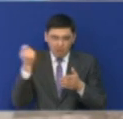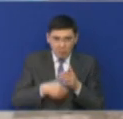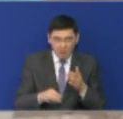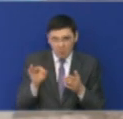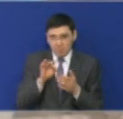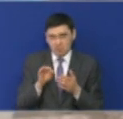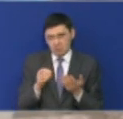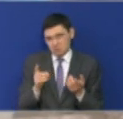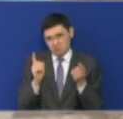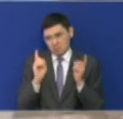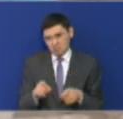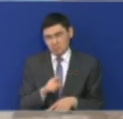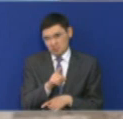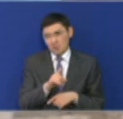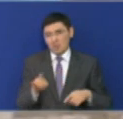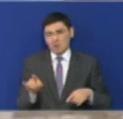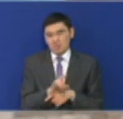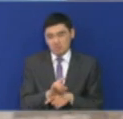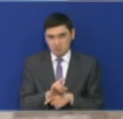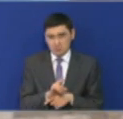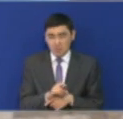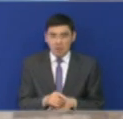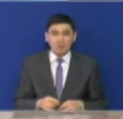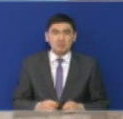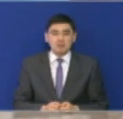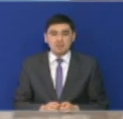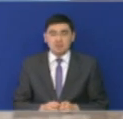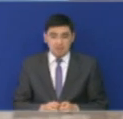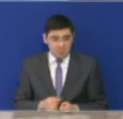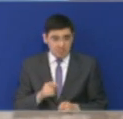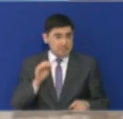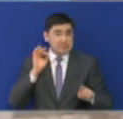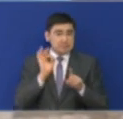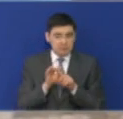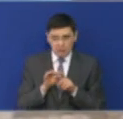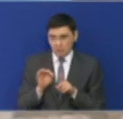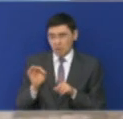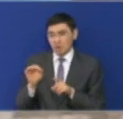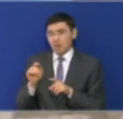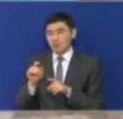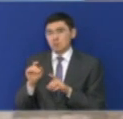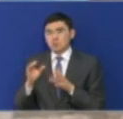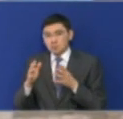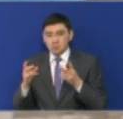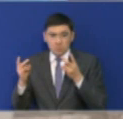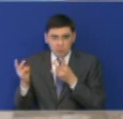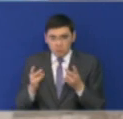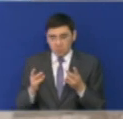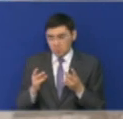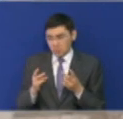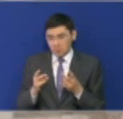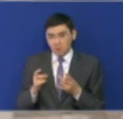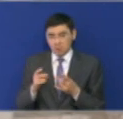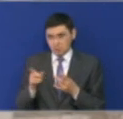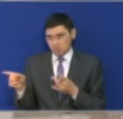енді шындыққа жанаспайды. Неге десеңіз, адам ауырмай тұрмайды. Ертен жедел жәрдем басқа да бір қызметтердің